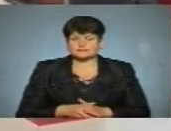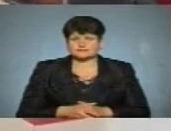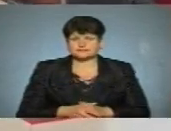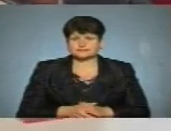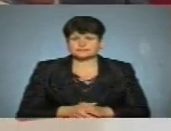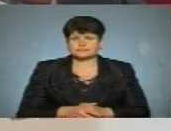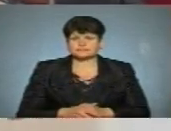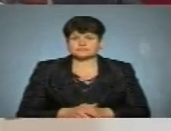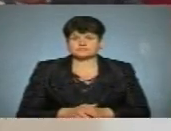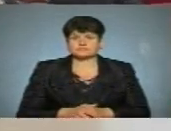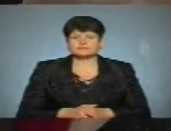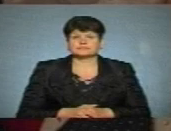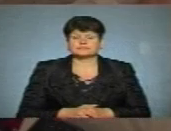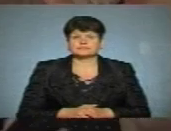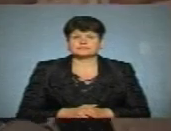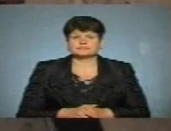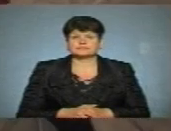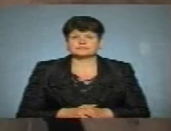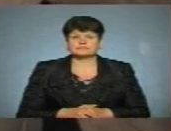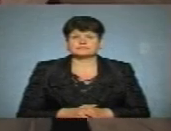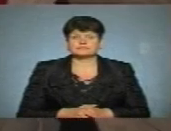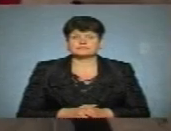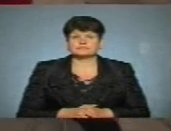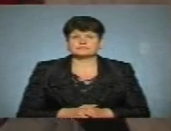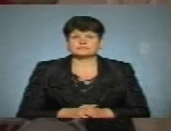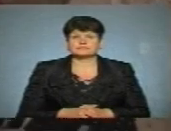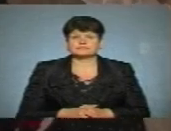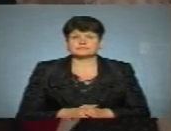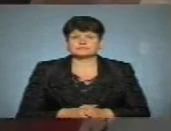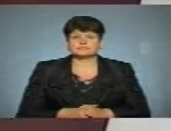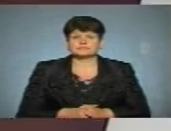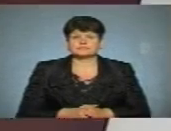Богдана Сарабун, Андрій Бодак. Новини на Суспільному. Тернопіль.